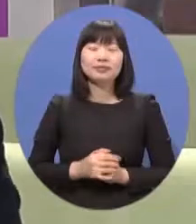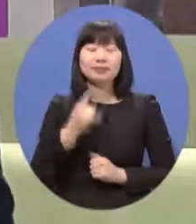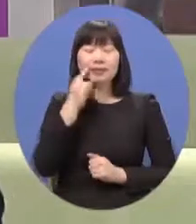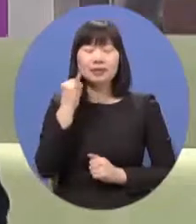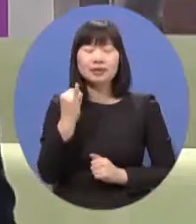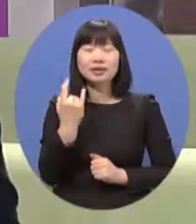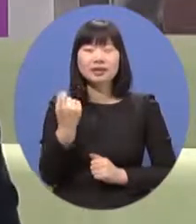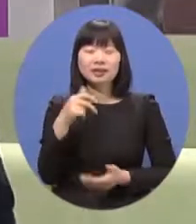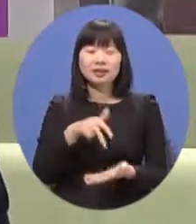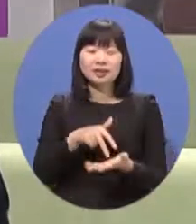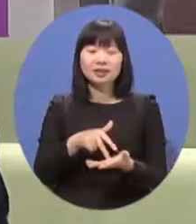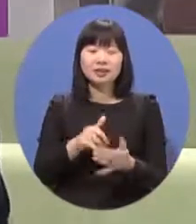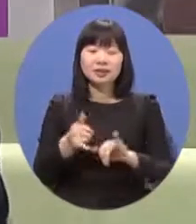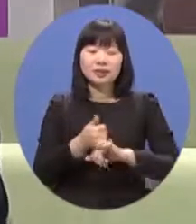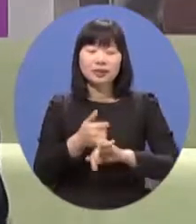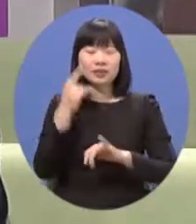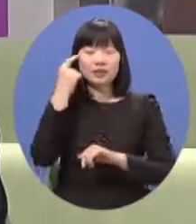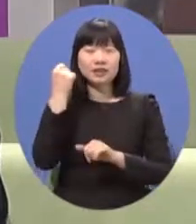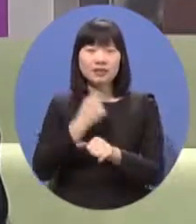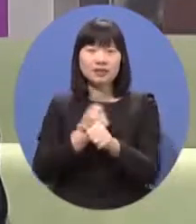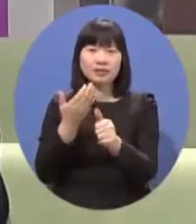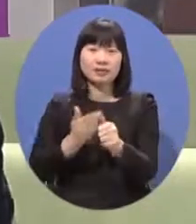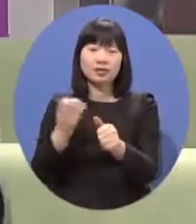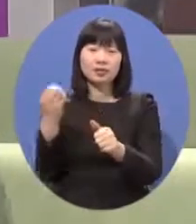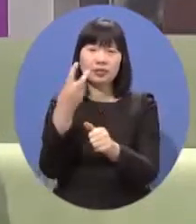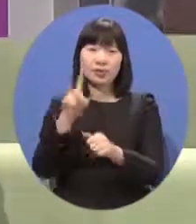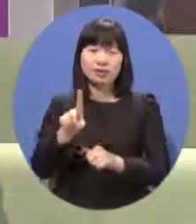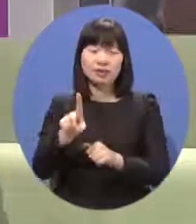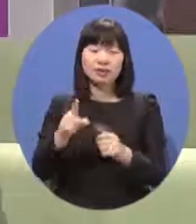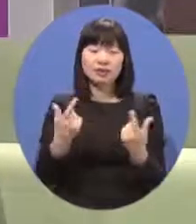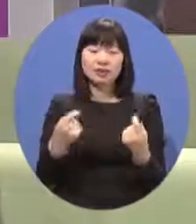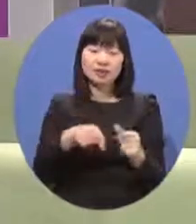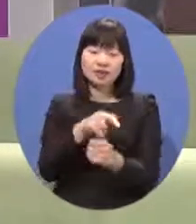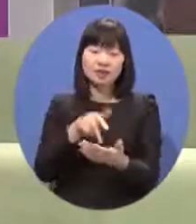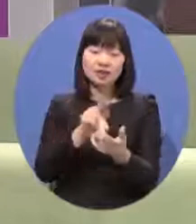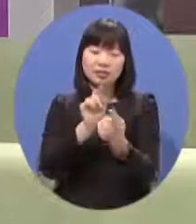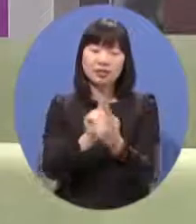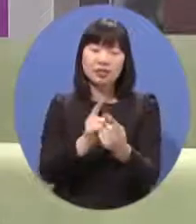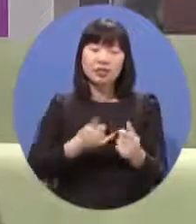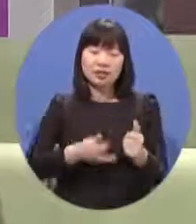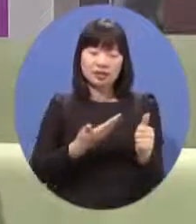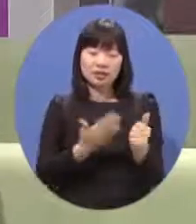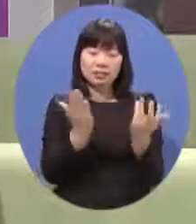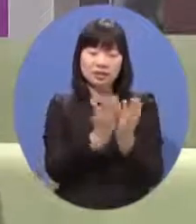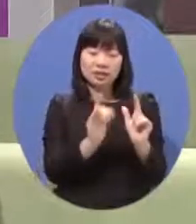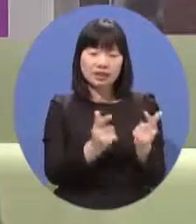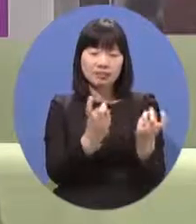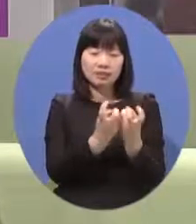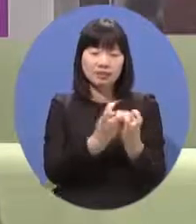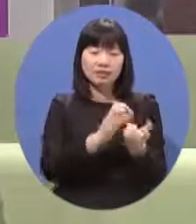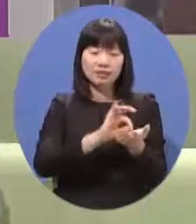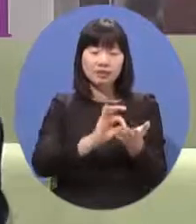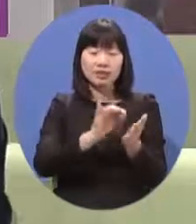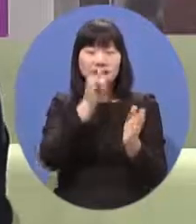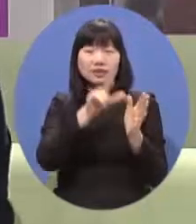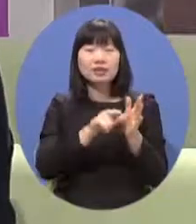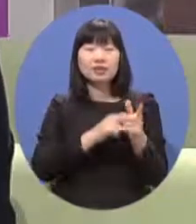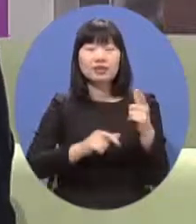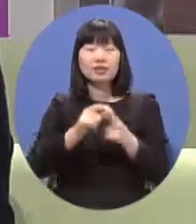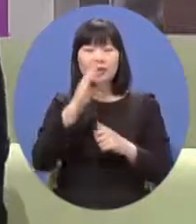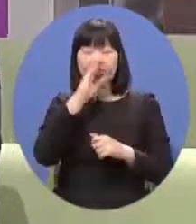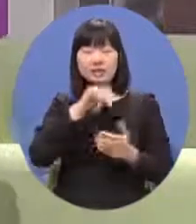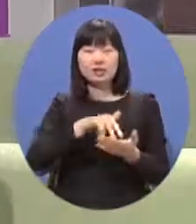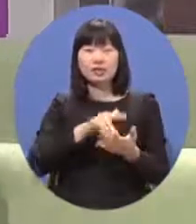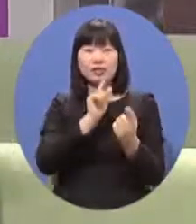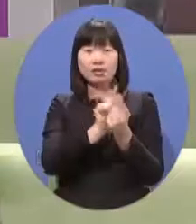어머님들이 그런 부분을 꼭 이제 기억을 하셔야 되고 이제 또 한 가지는 네. 이런 상황에서 아이에게 맞지 않는 방법을 했을 경우에 이제 더 안 좋은 경우가